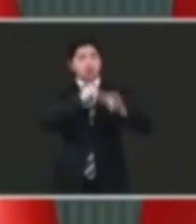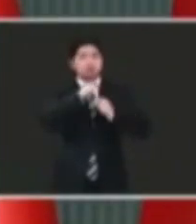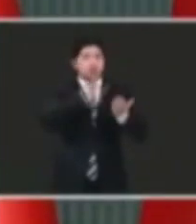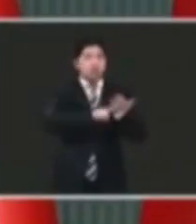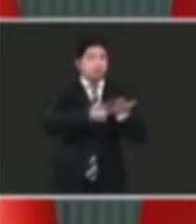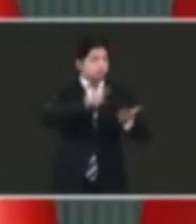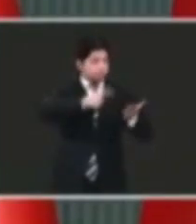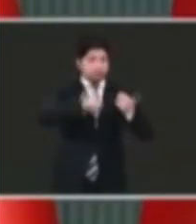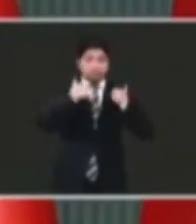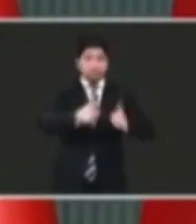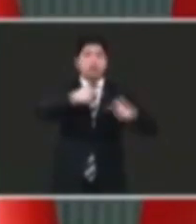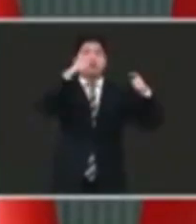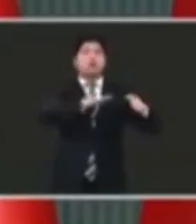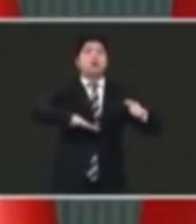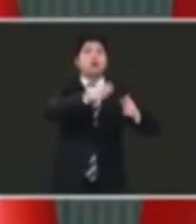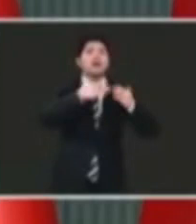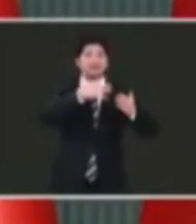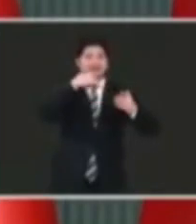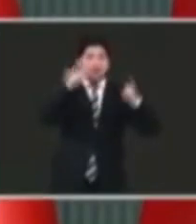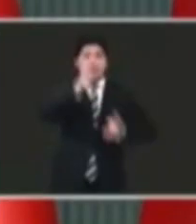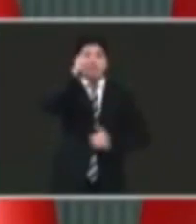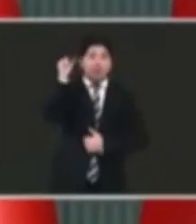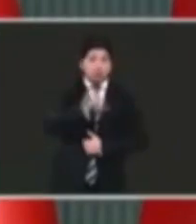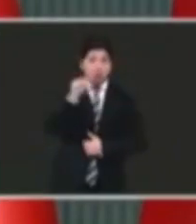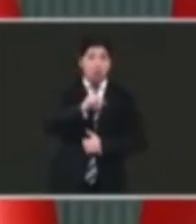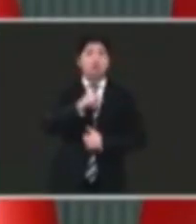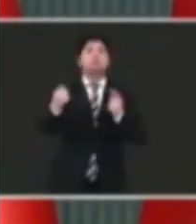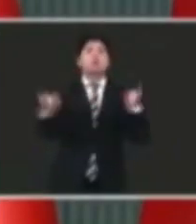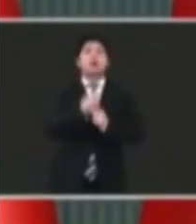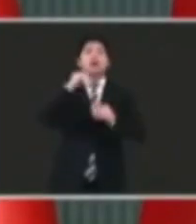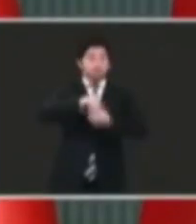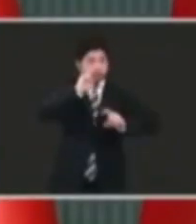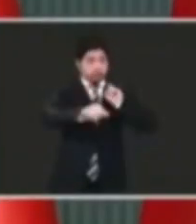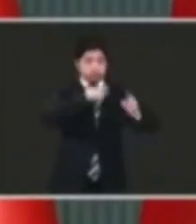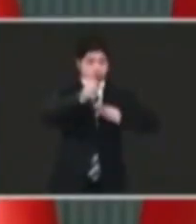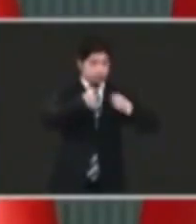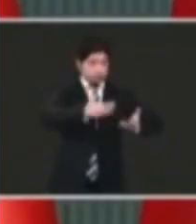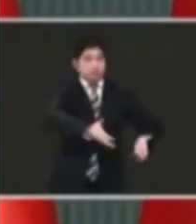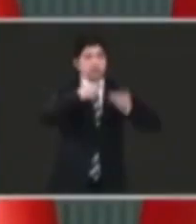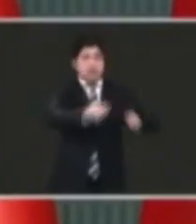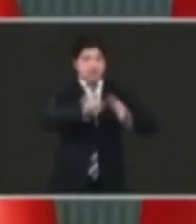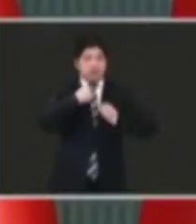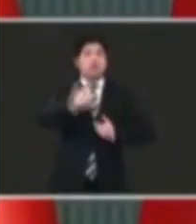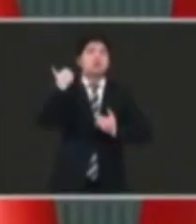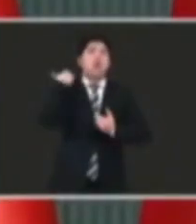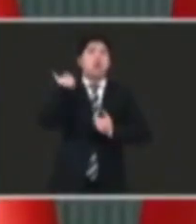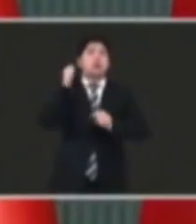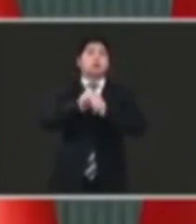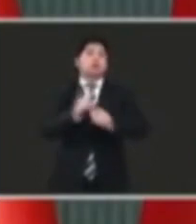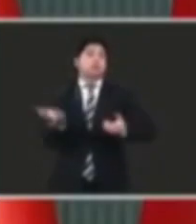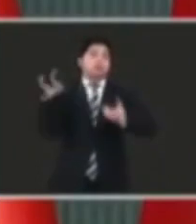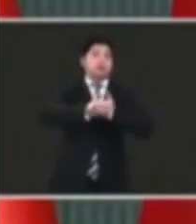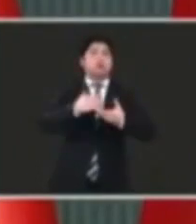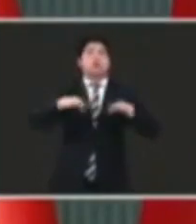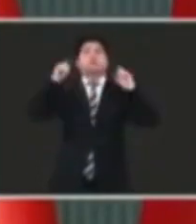η Τουρκία, δηλαδή από τη μία πλευρά προσπαθεί να δείξει ότι είναι αξιόπιστος εταίρος της Δύσης, του ΝΑΤΟ δηλαδή κυρίως. Από την άλλη πλευρά λέει ότι, εν